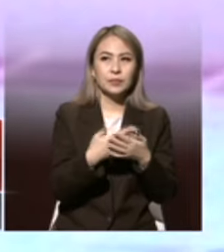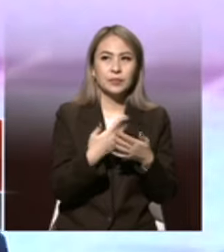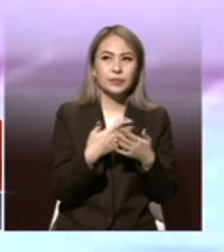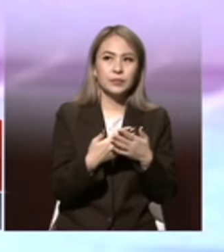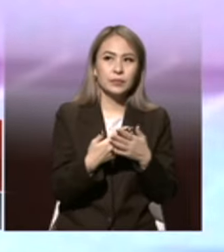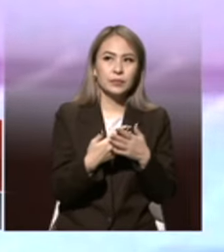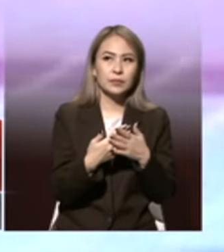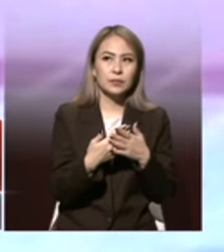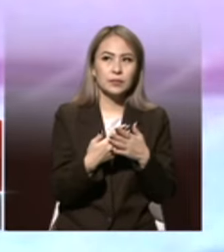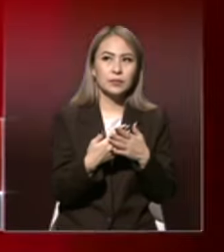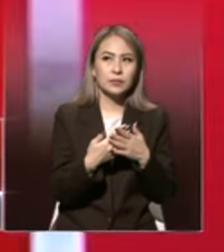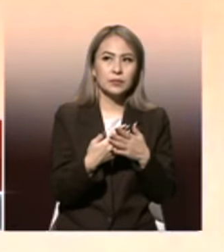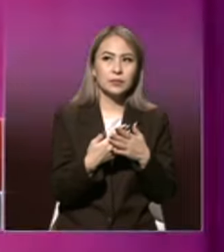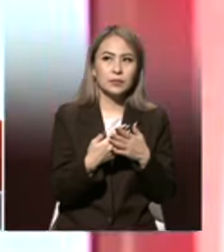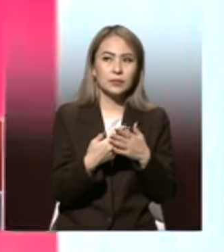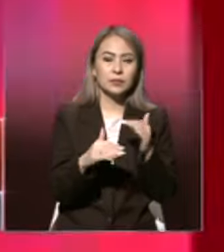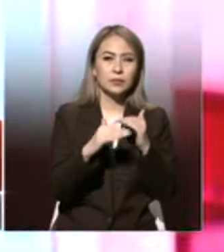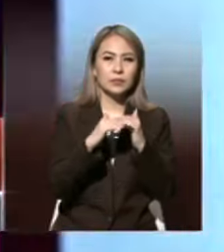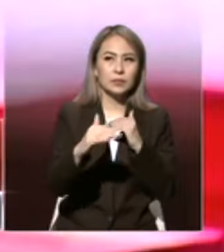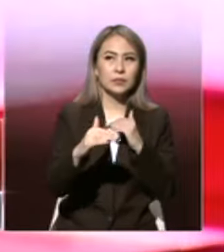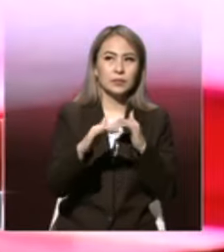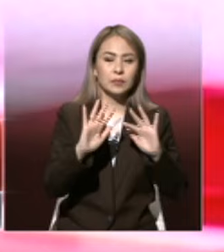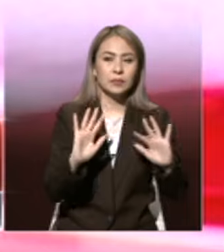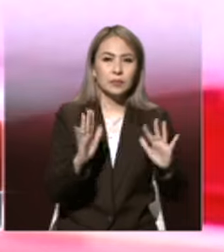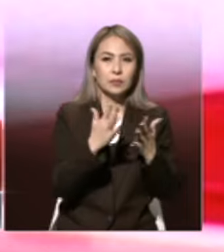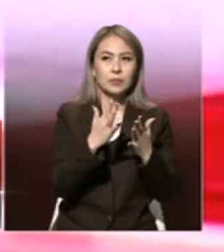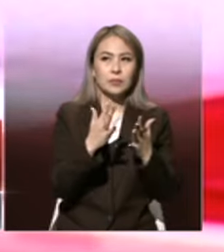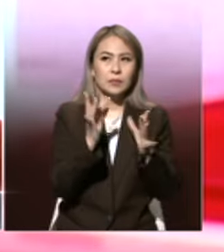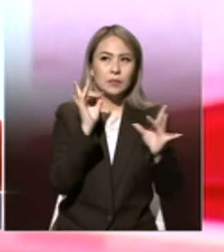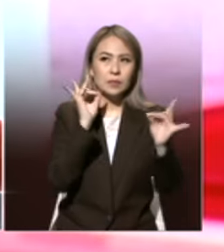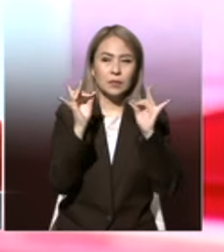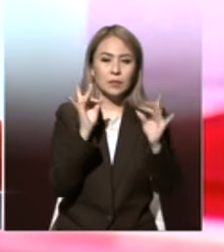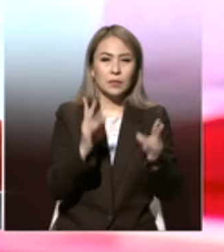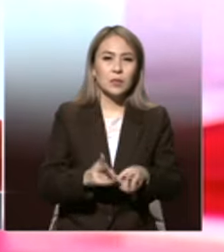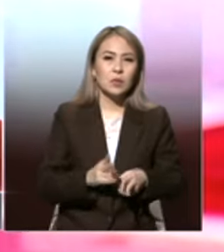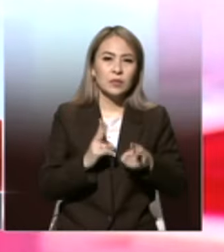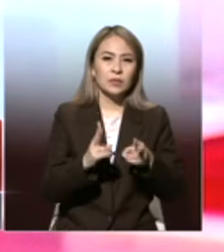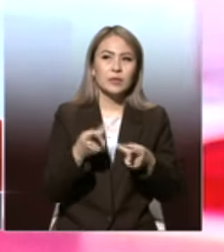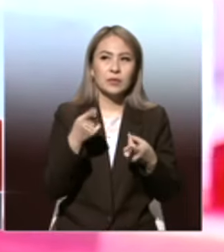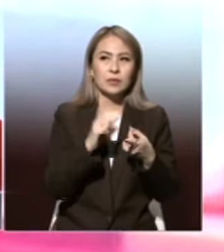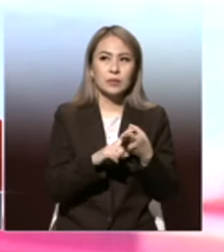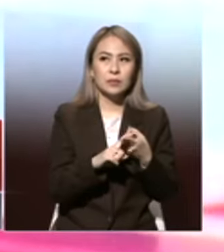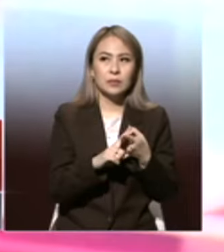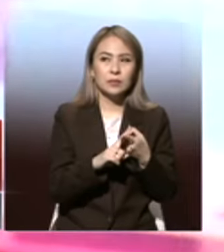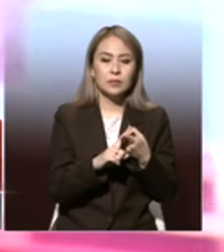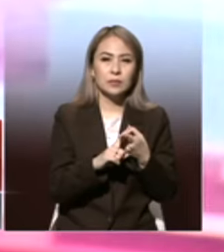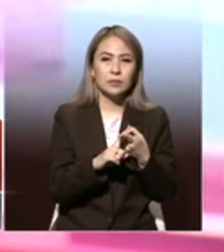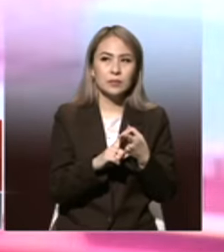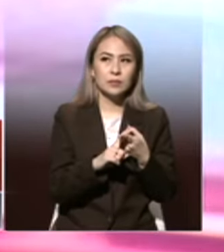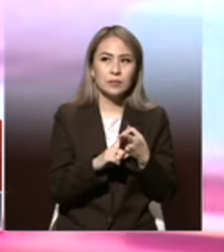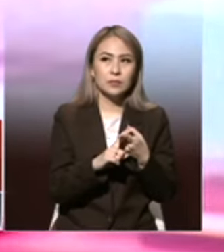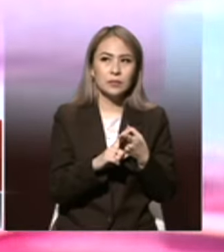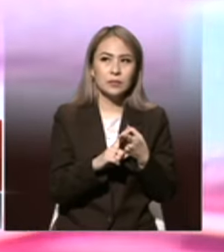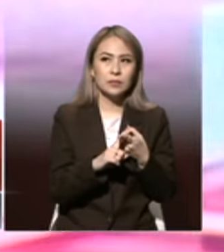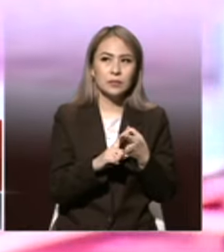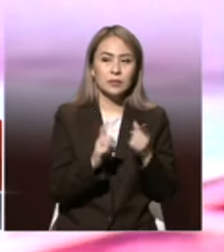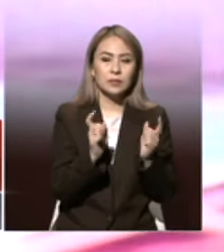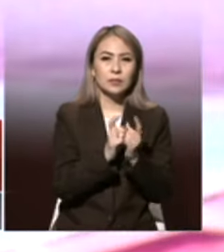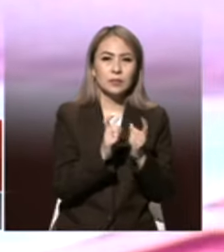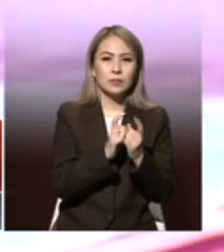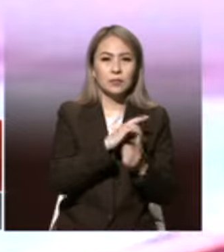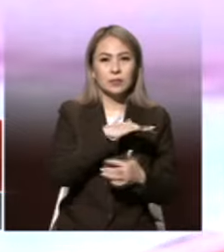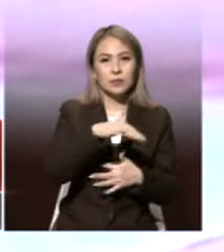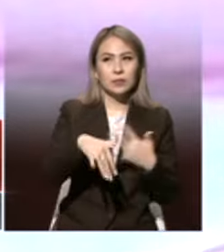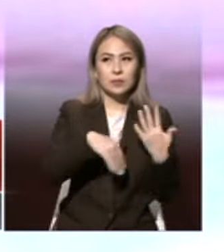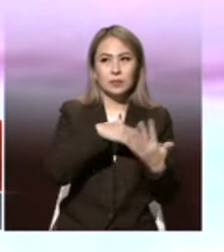осы елімізде орын алған резонанстық қылмыстық істерге байланысты, қоғамның үлкен дау туғызып, қоғамның